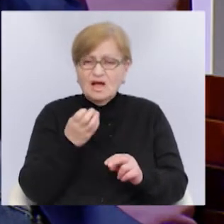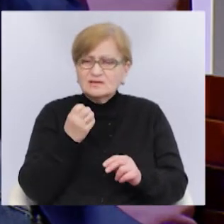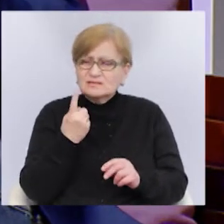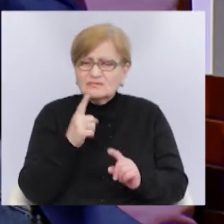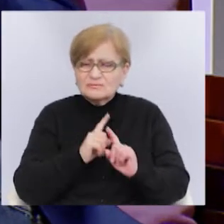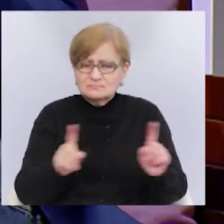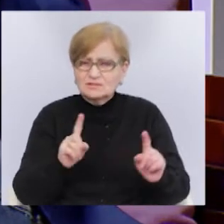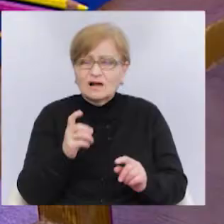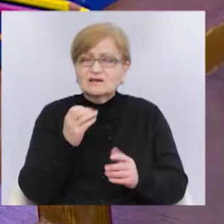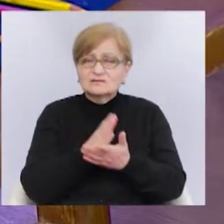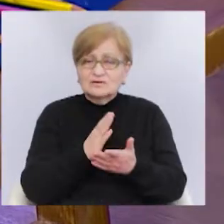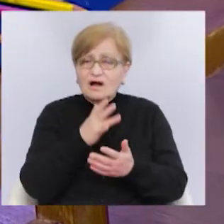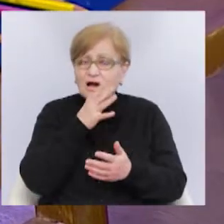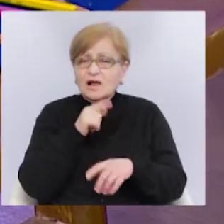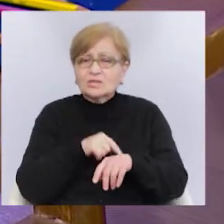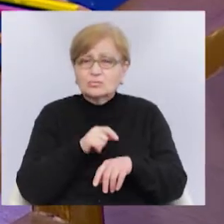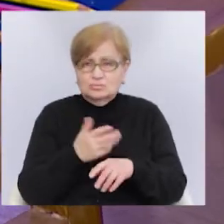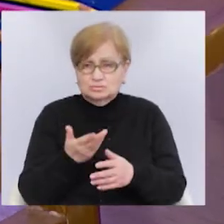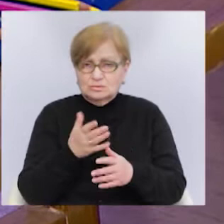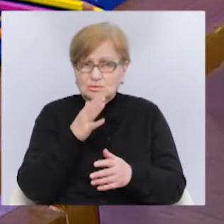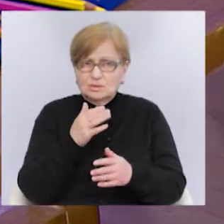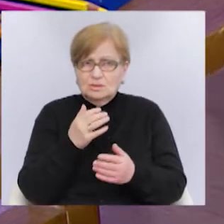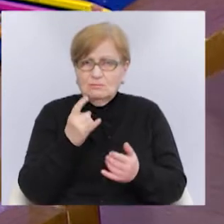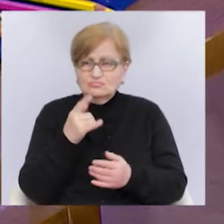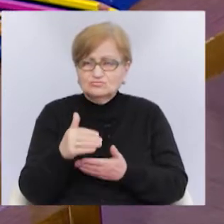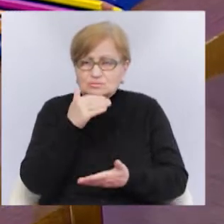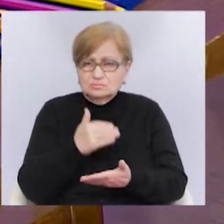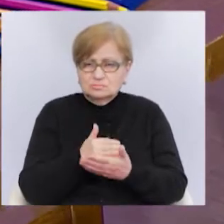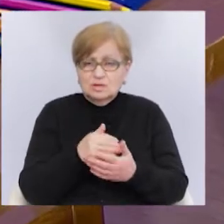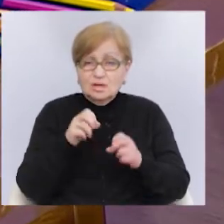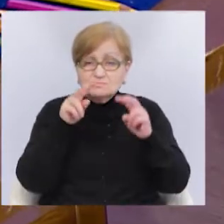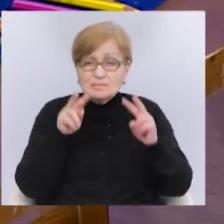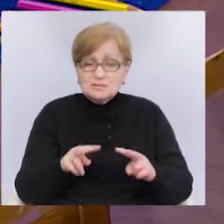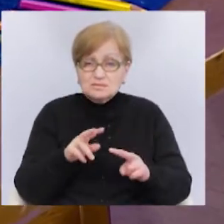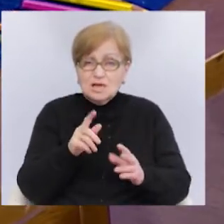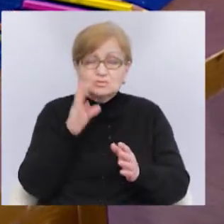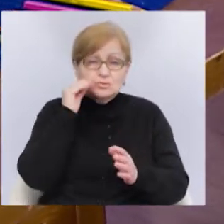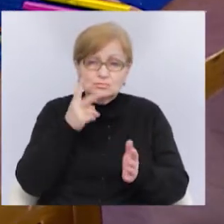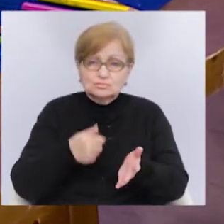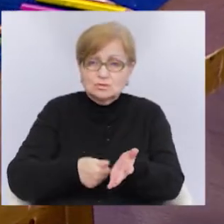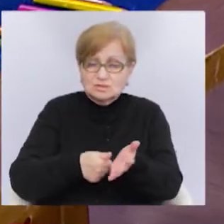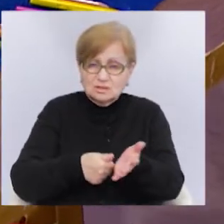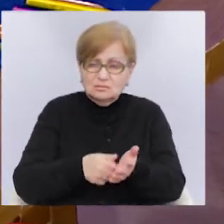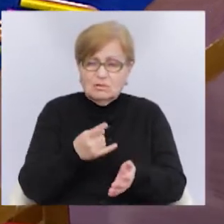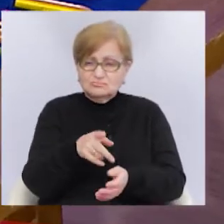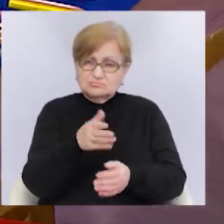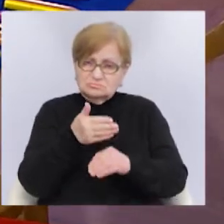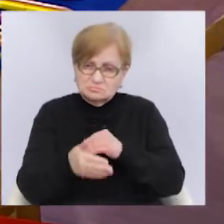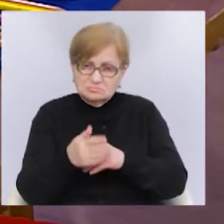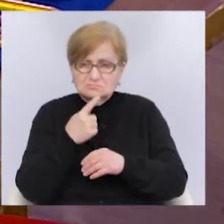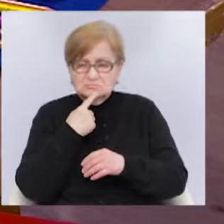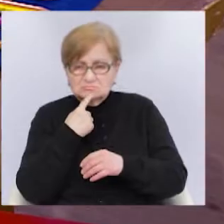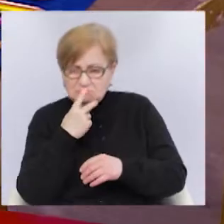რა დროს გება უკვე თქვა სპეციალისტის საჭიროება, ხო? როცა თქვა აი მენობრივი განვითარების კუთხით